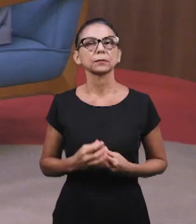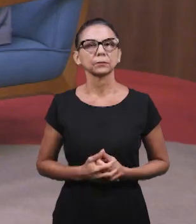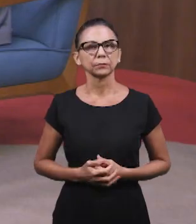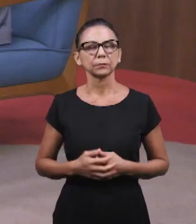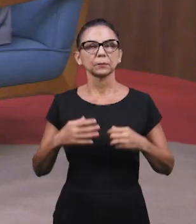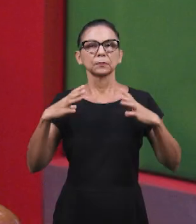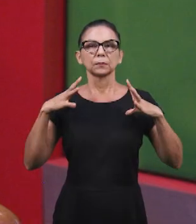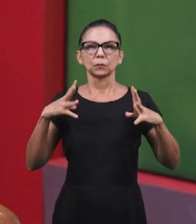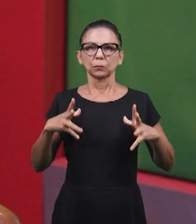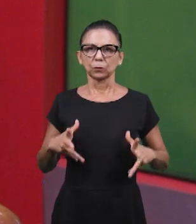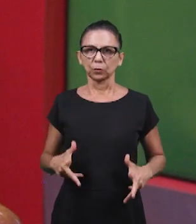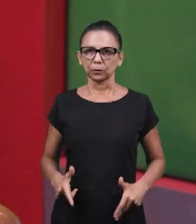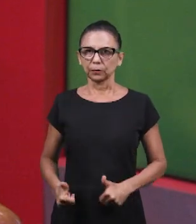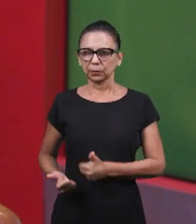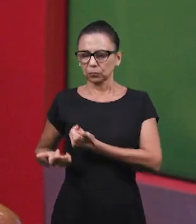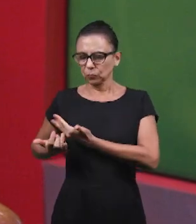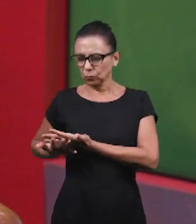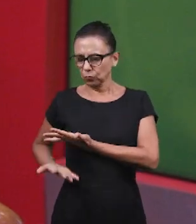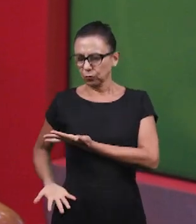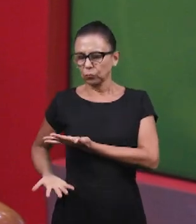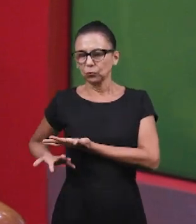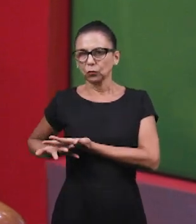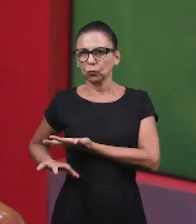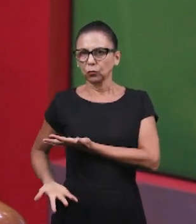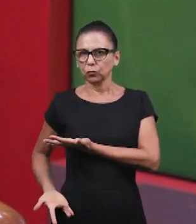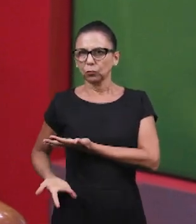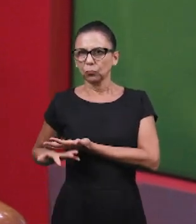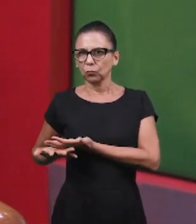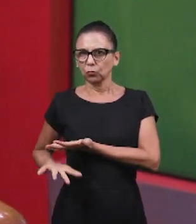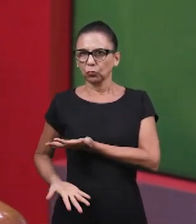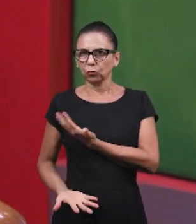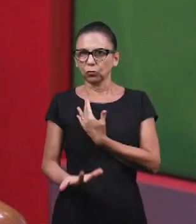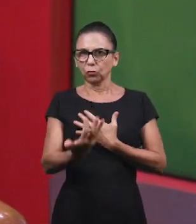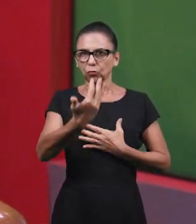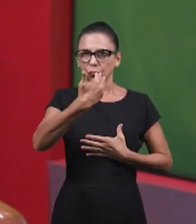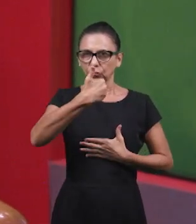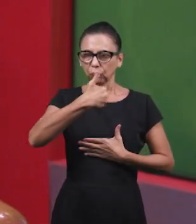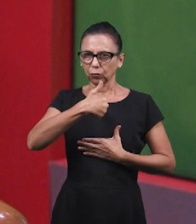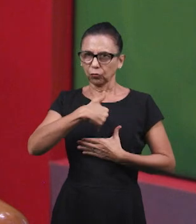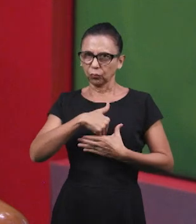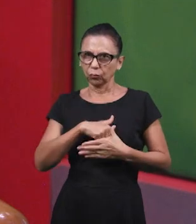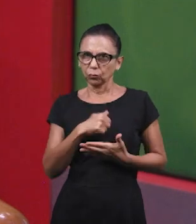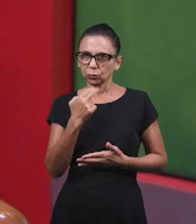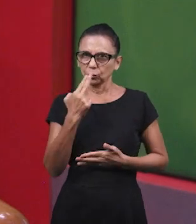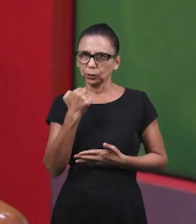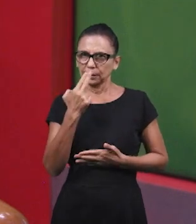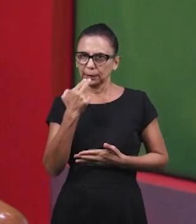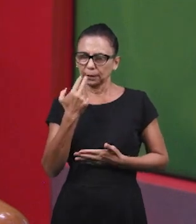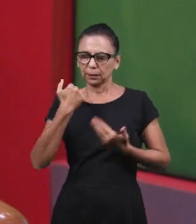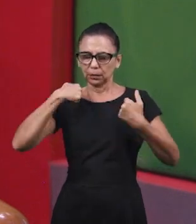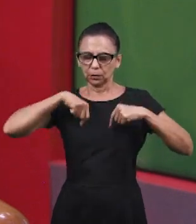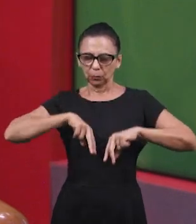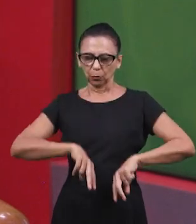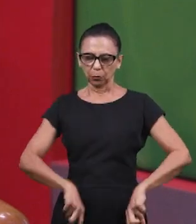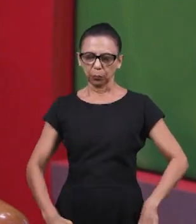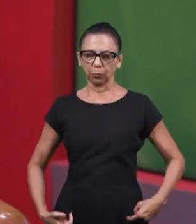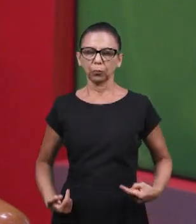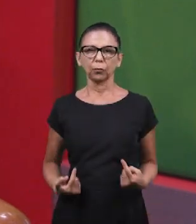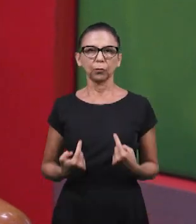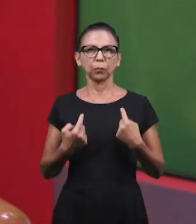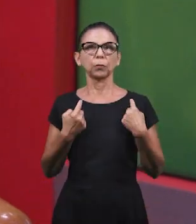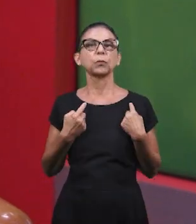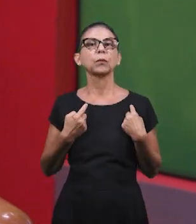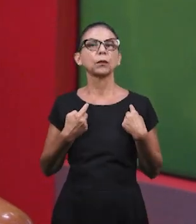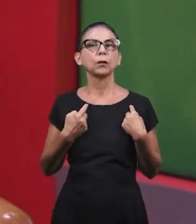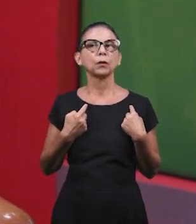pour nourrir. De la même manière, ce sang, c'est un type prophétique du Saint-Esprit. Car Jésus a versé